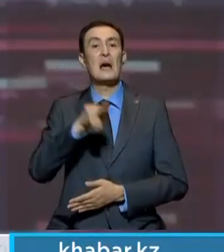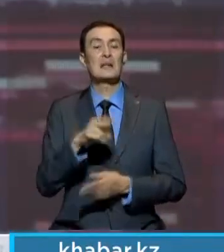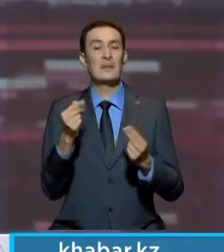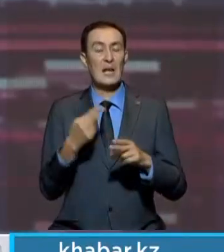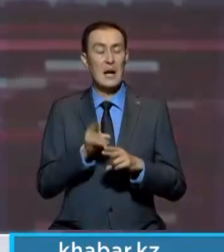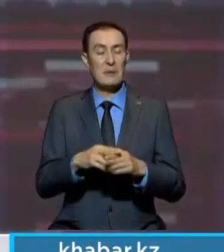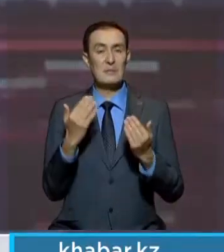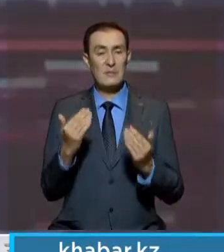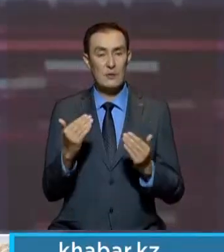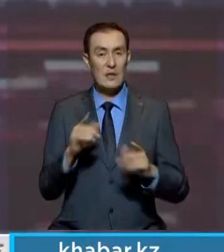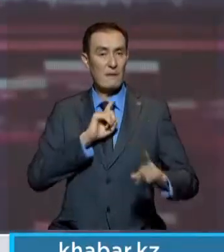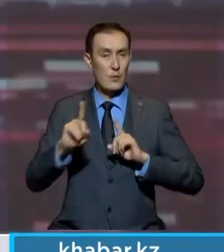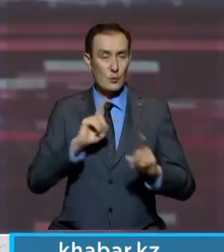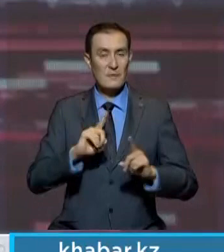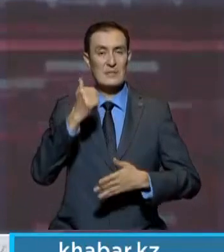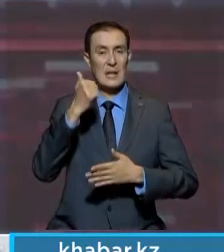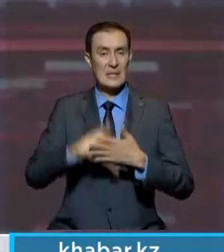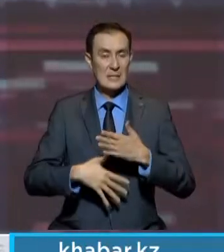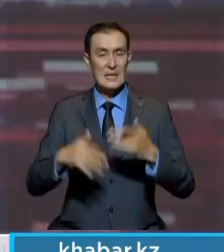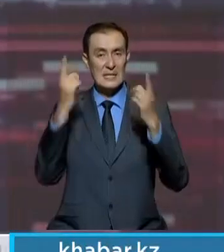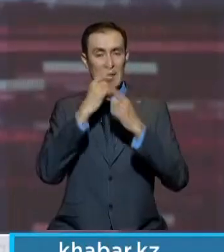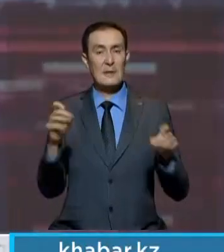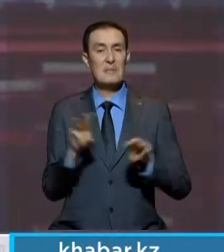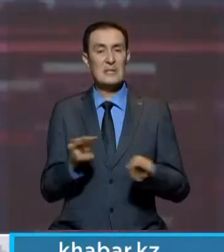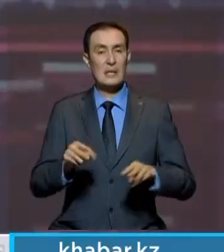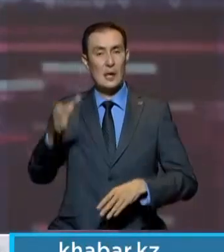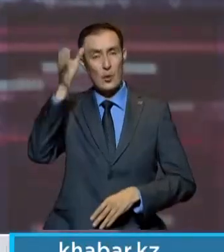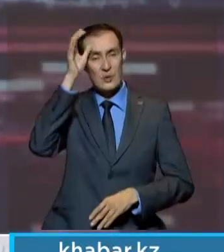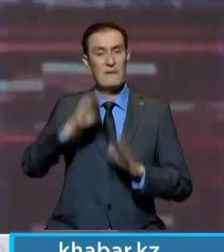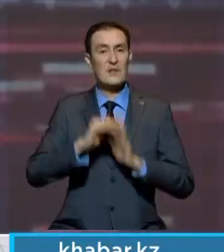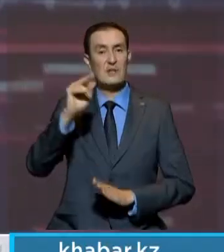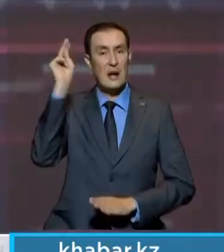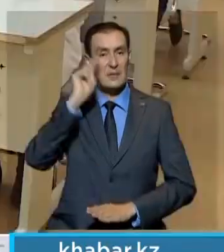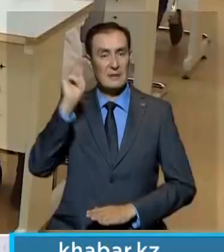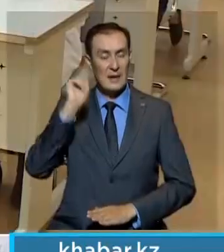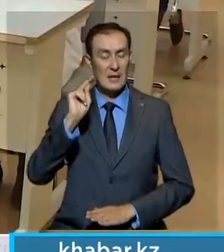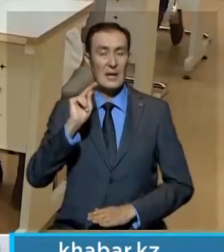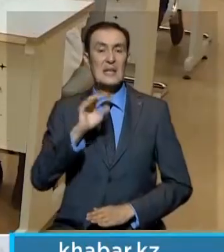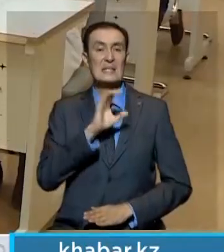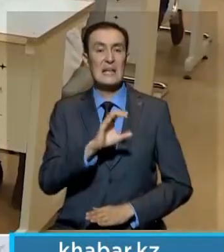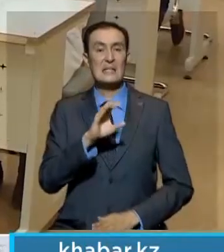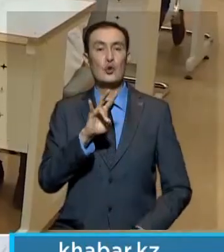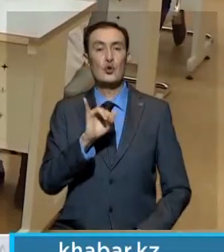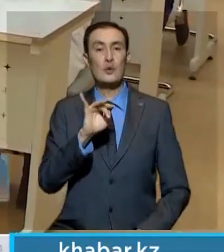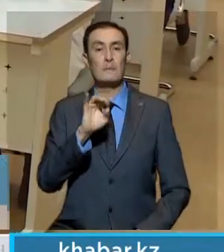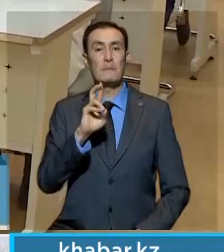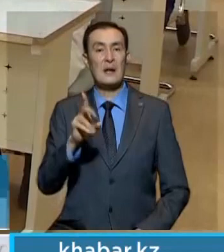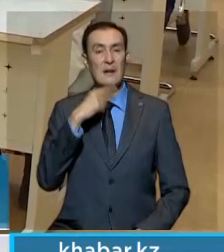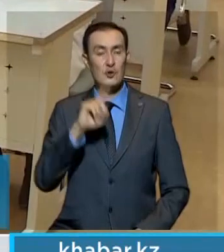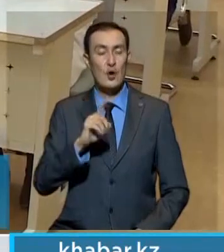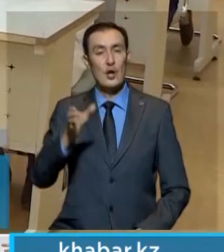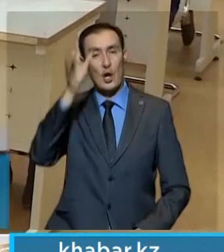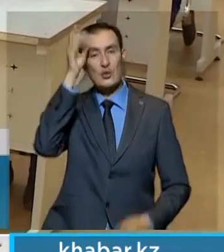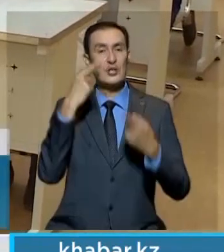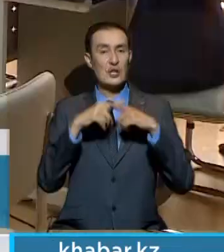тенге об этом сегодня на форуме в столице заявил министр науки и высшего образования саисад Нурбек отметил что